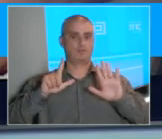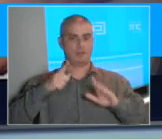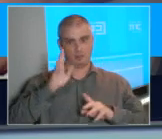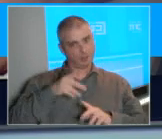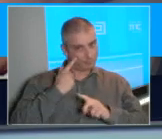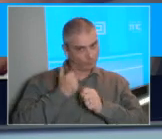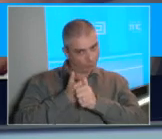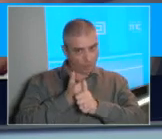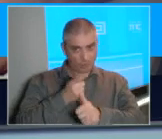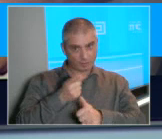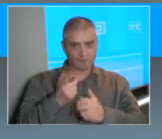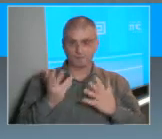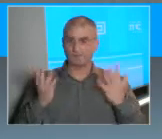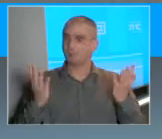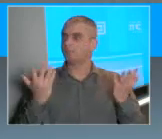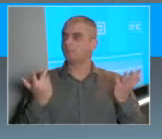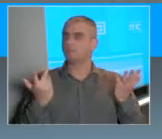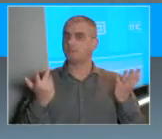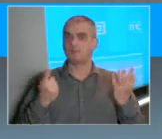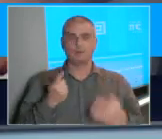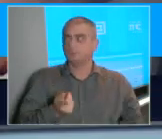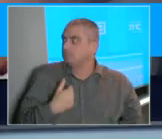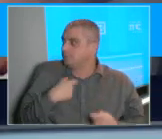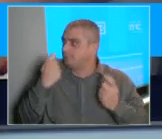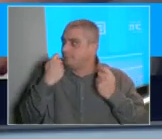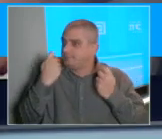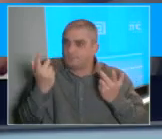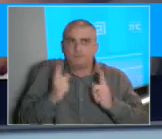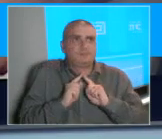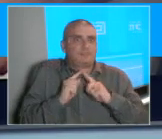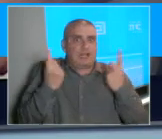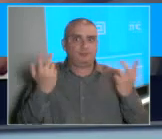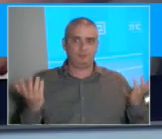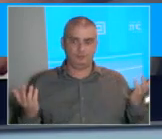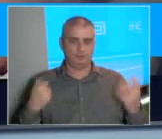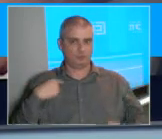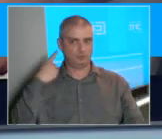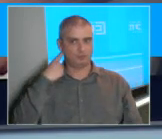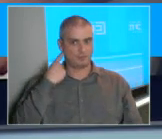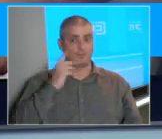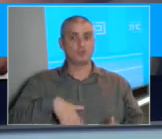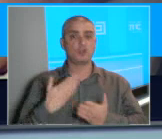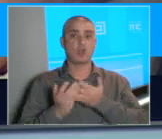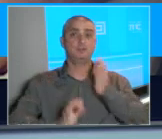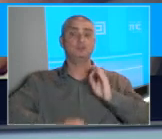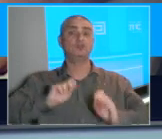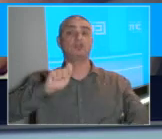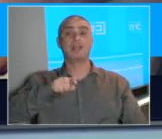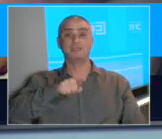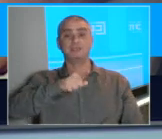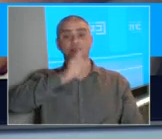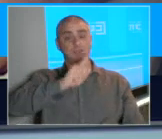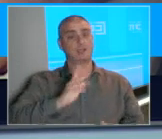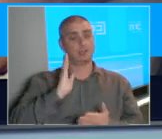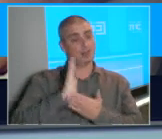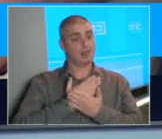גם עוקב אחרי זה, ומה התחושה שלך? בוודאי, זה שוק, זה דבר הזוי שאנחנו שומעים על כך שהיועץ המשפטי של הכנסת, זה שאמור